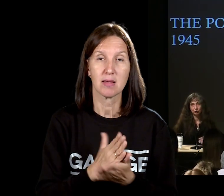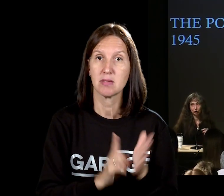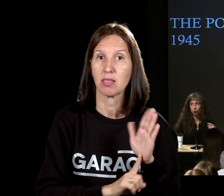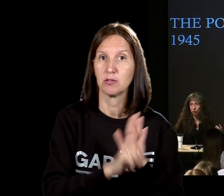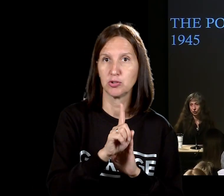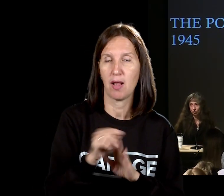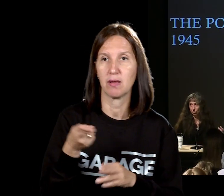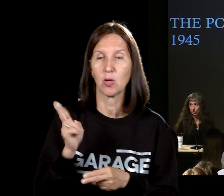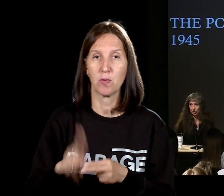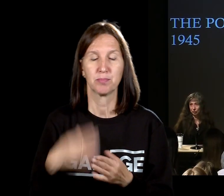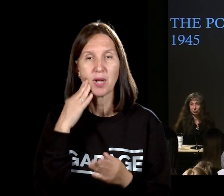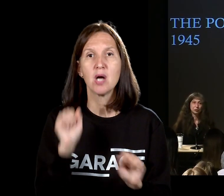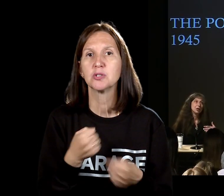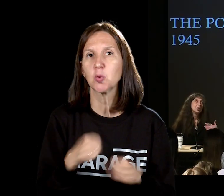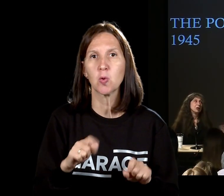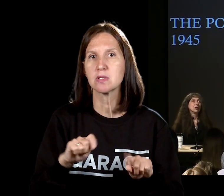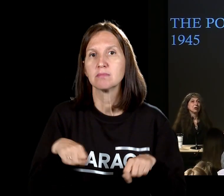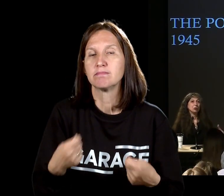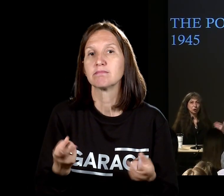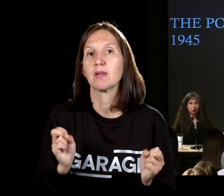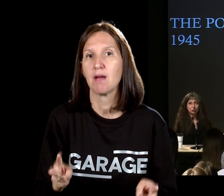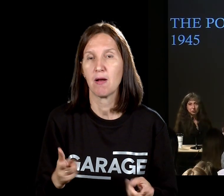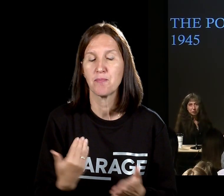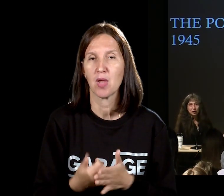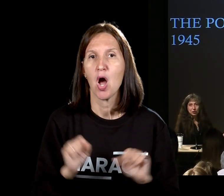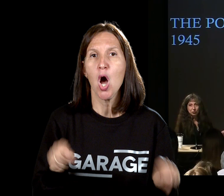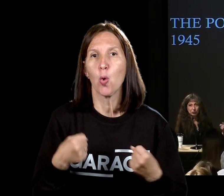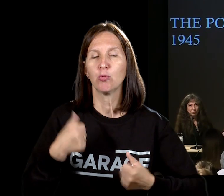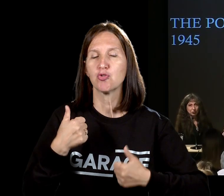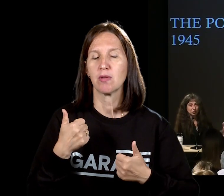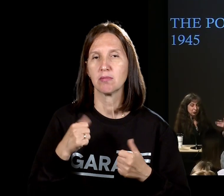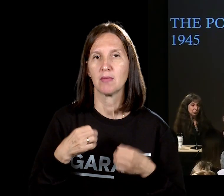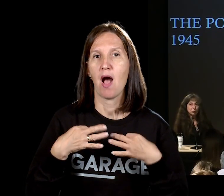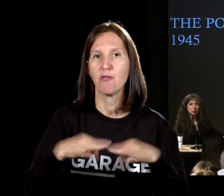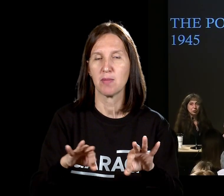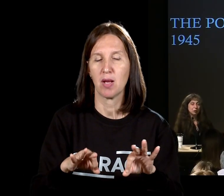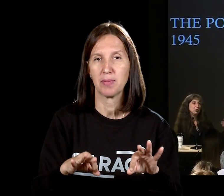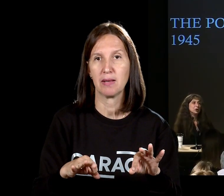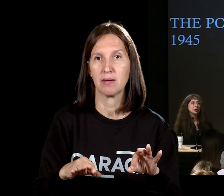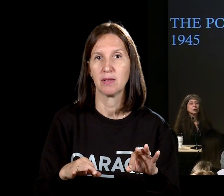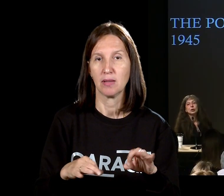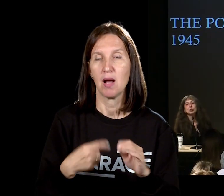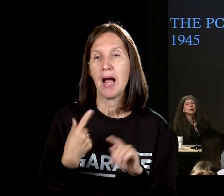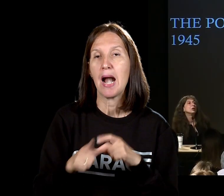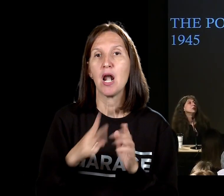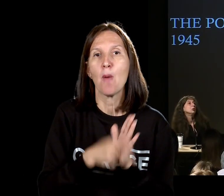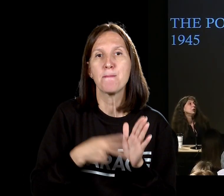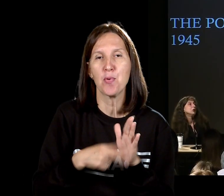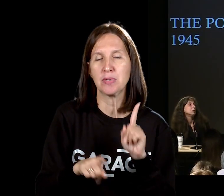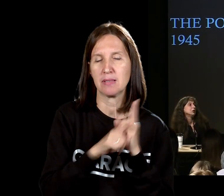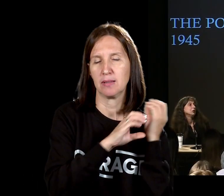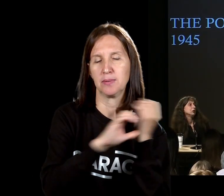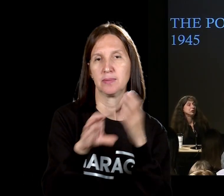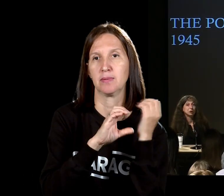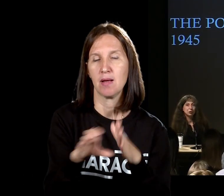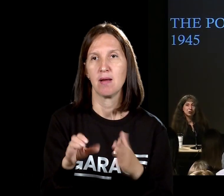конец, да, вот эта скорость, которую передают там гоночного автомобиля, который так, или поезда, который так увлекал